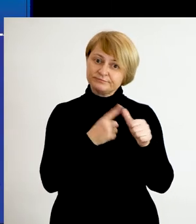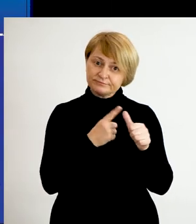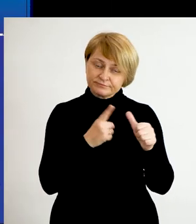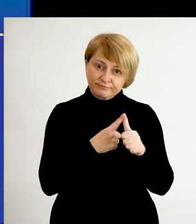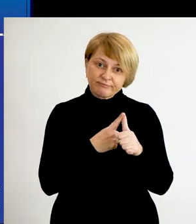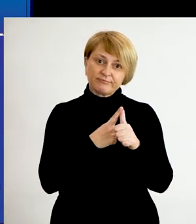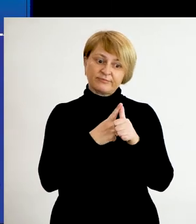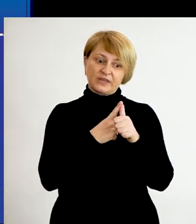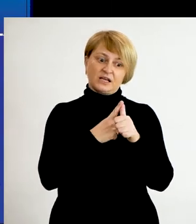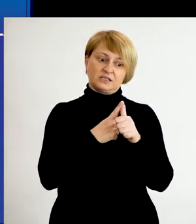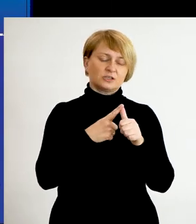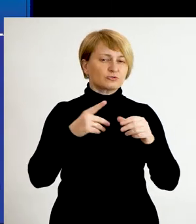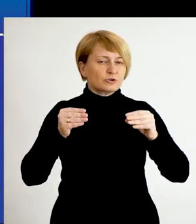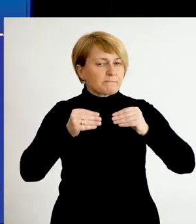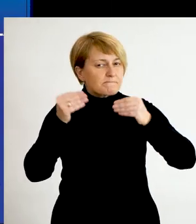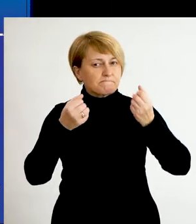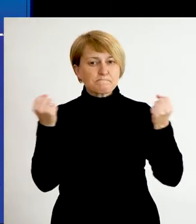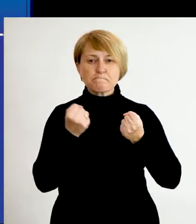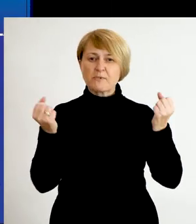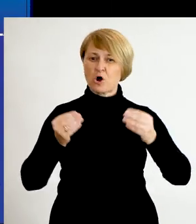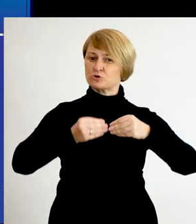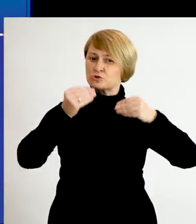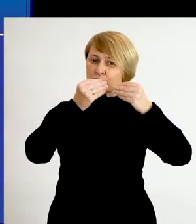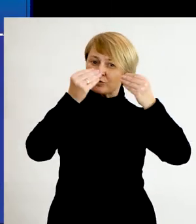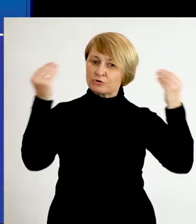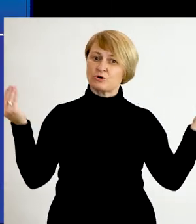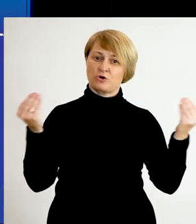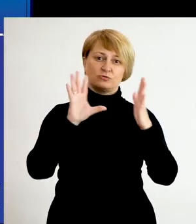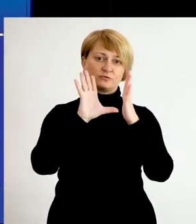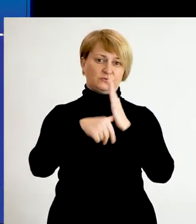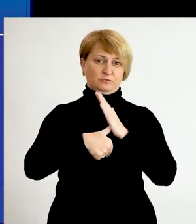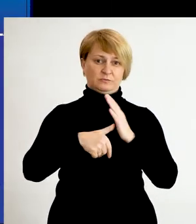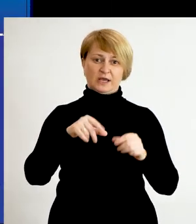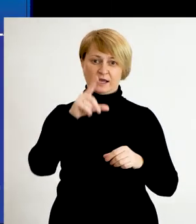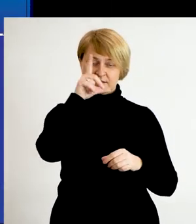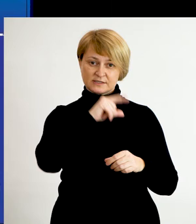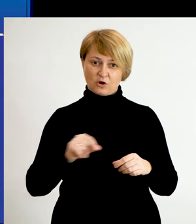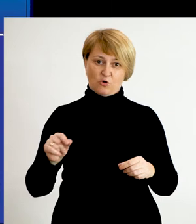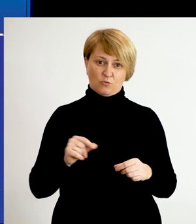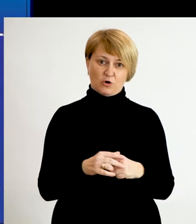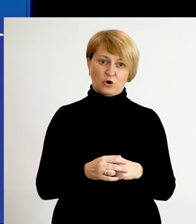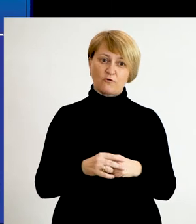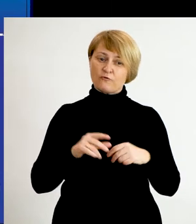wielokrotnie. Po pierwsze, to jest imponujący program inwestycji, który realizujemy